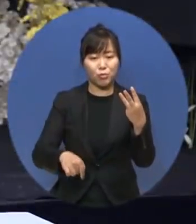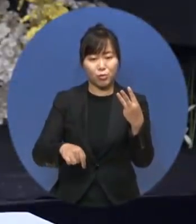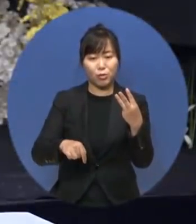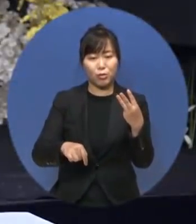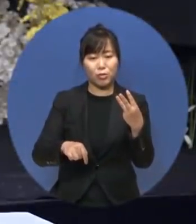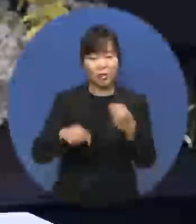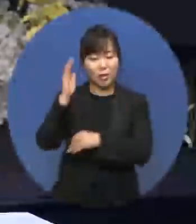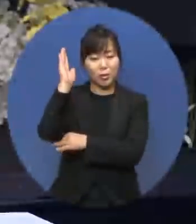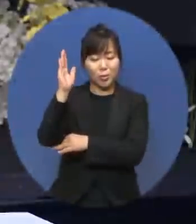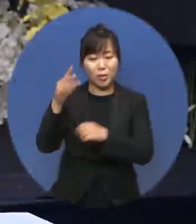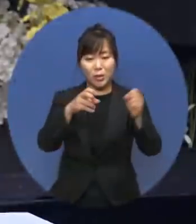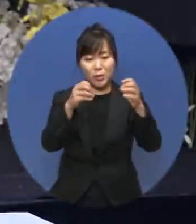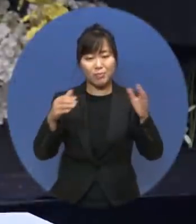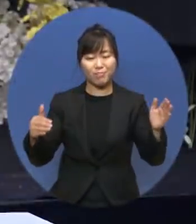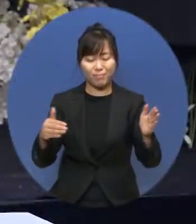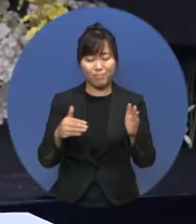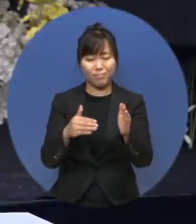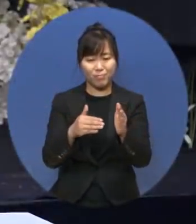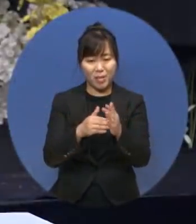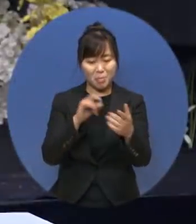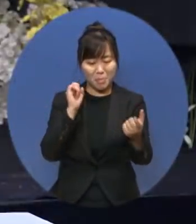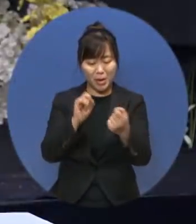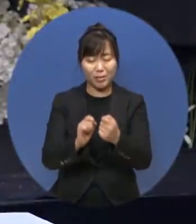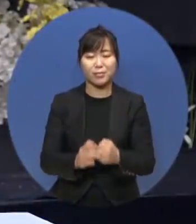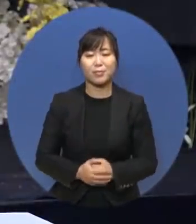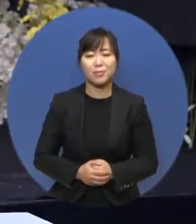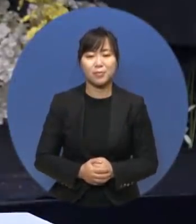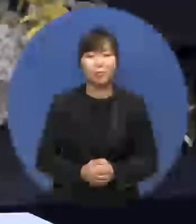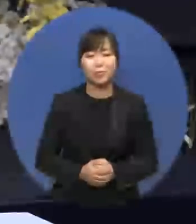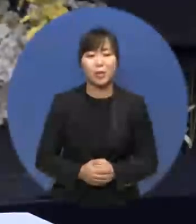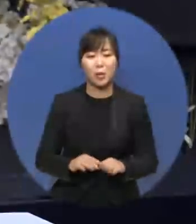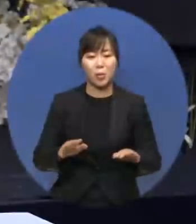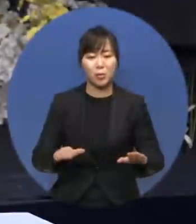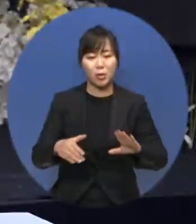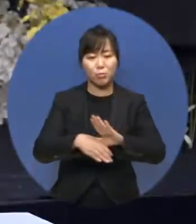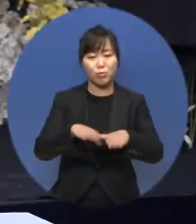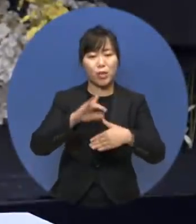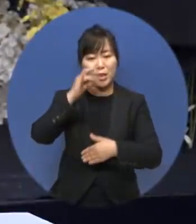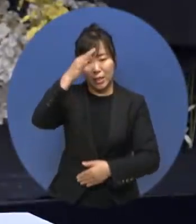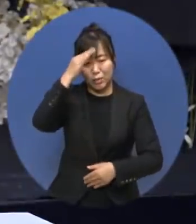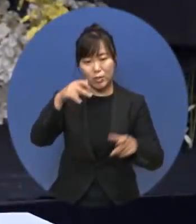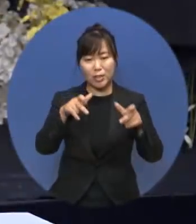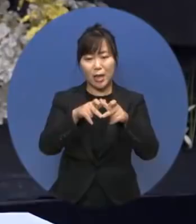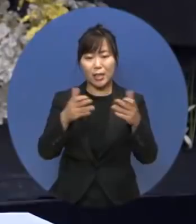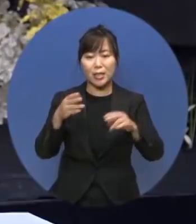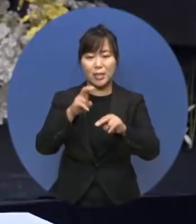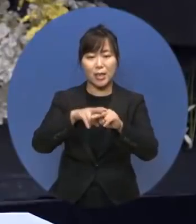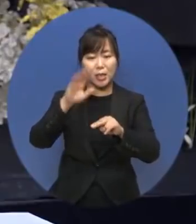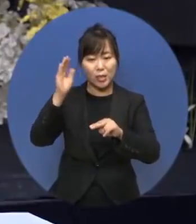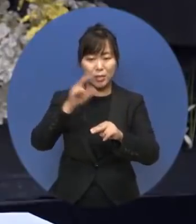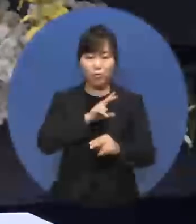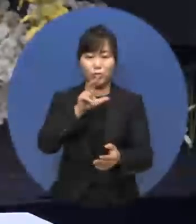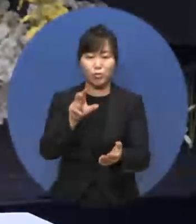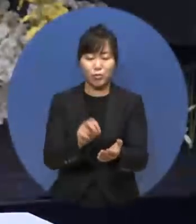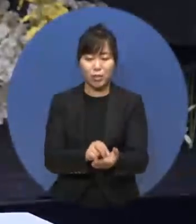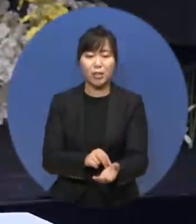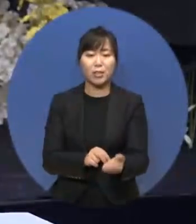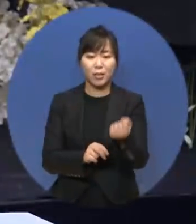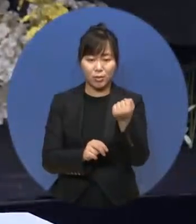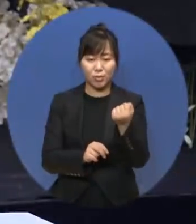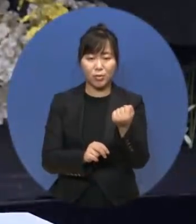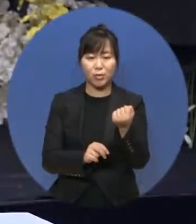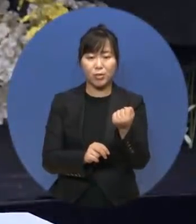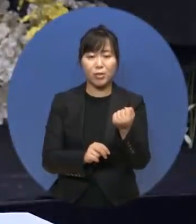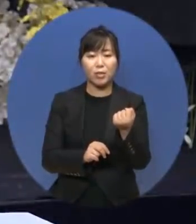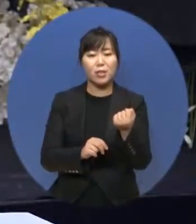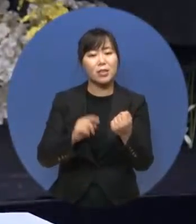토크 콘서트를 마무리할 그런 시간이 됐습니다. 오늘 문화예술 장애인의 일자리가 되다라는 그 주제를